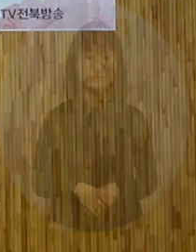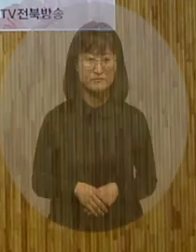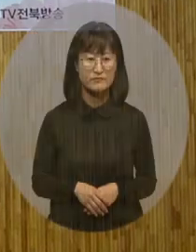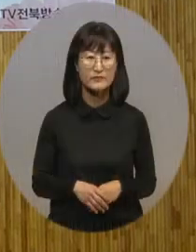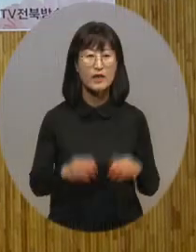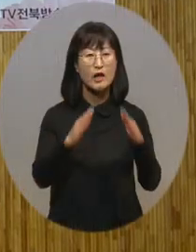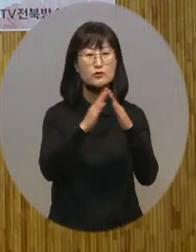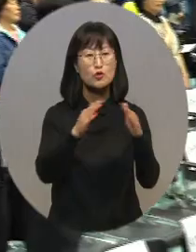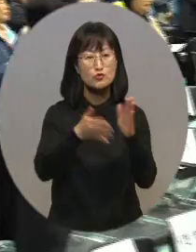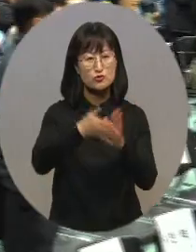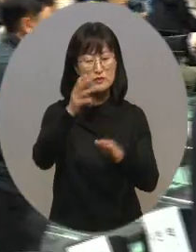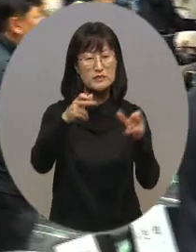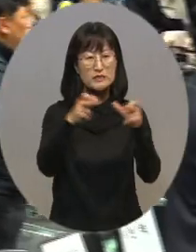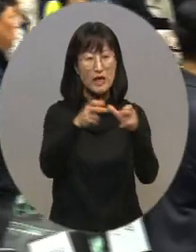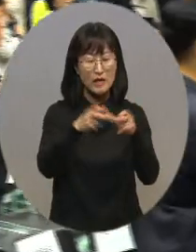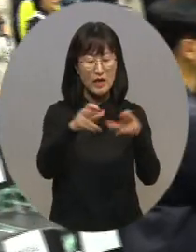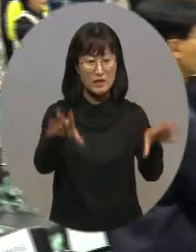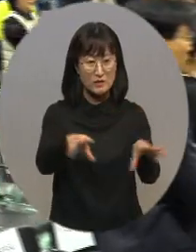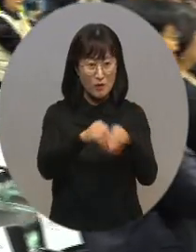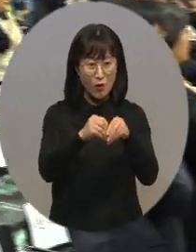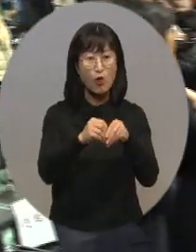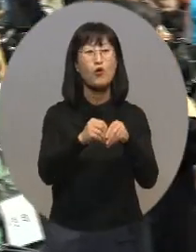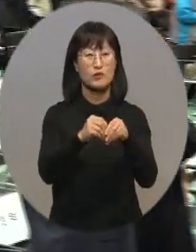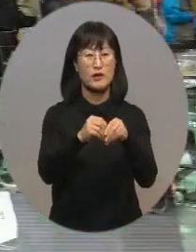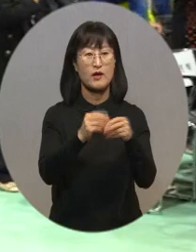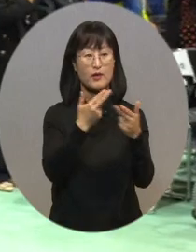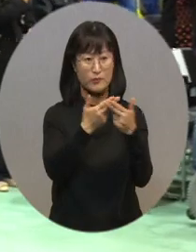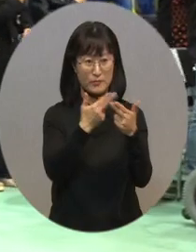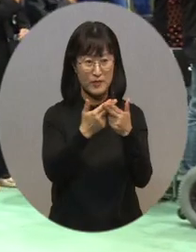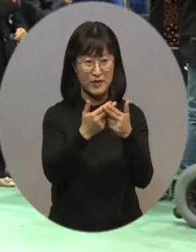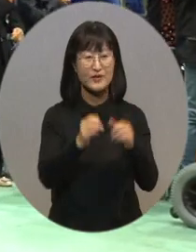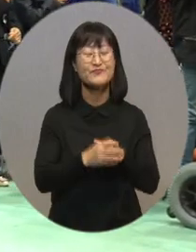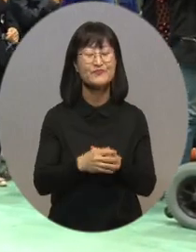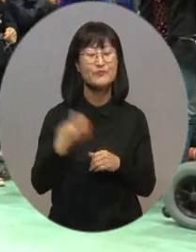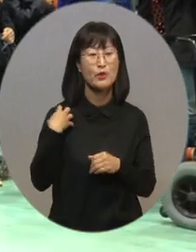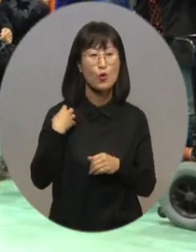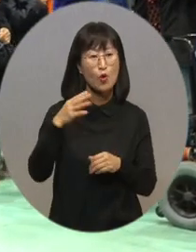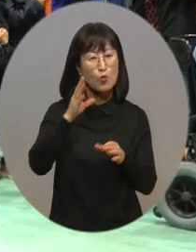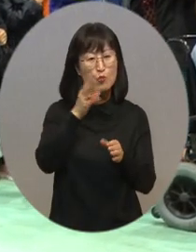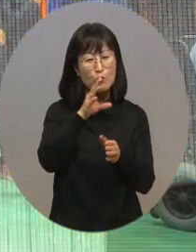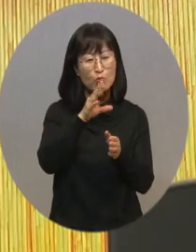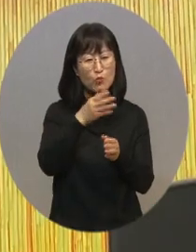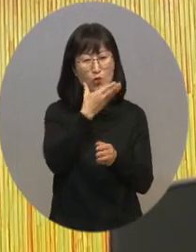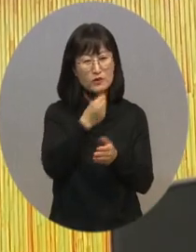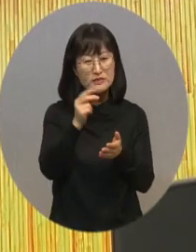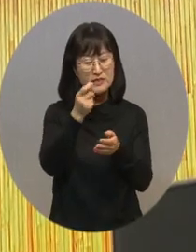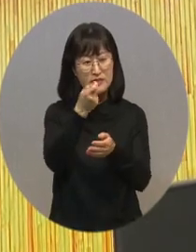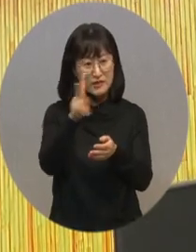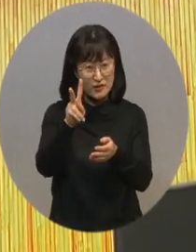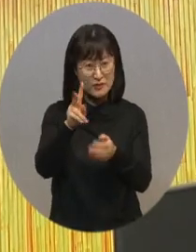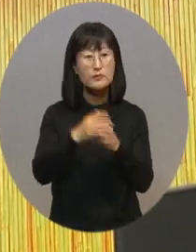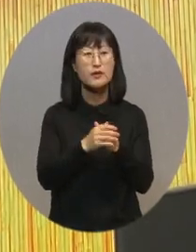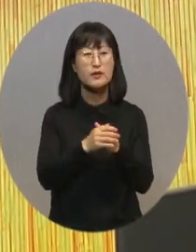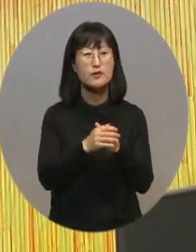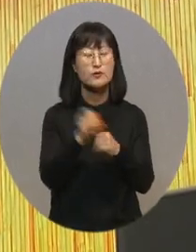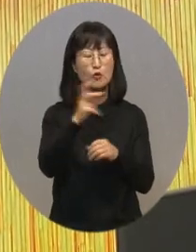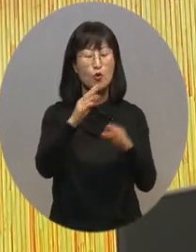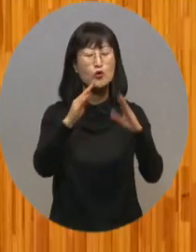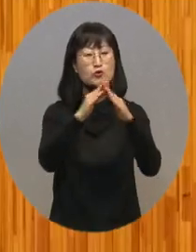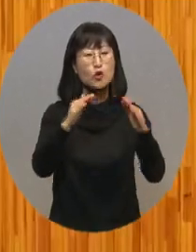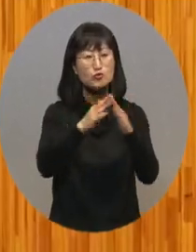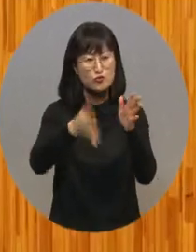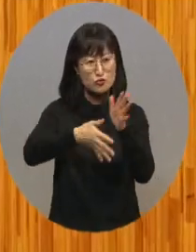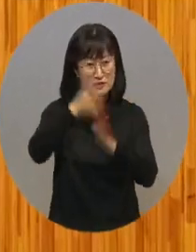사단법인 전주시 장애인단체 총연합회가 주최 주관하고 WBC 복지TV 전북방송과 전주시가 후원하는